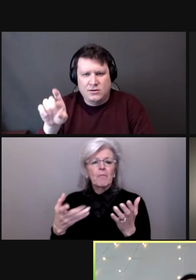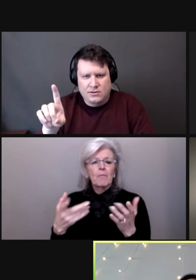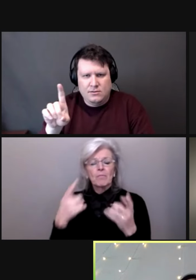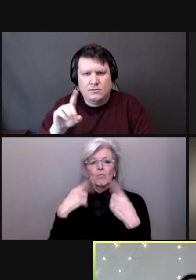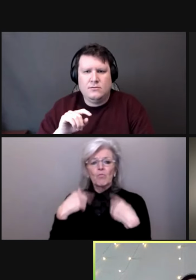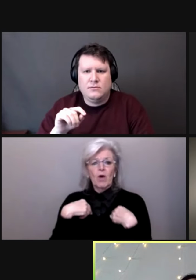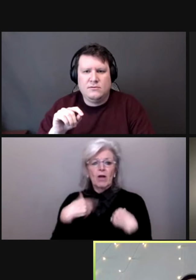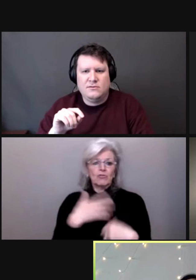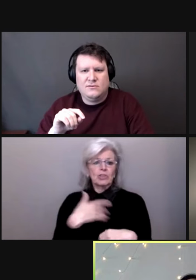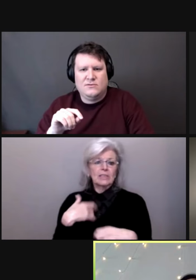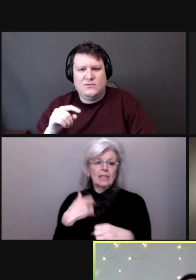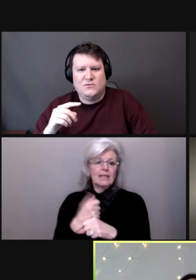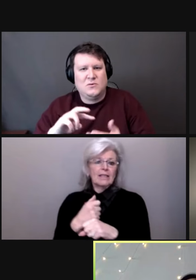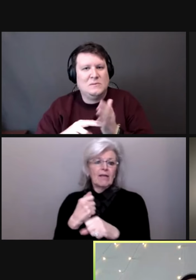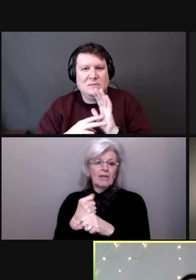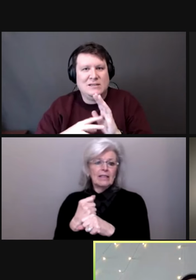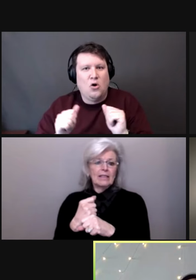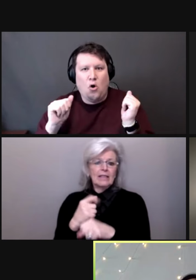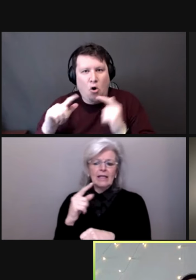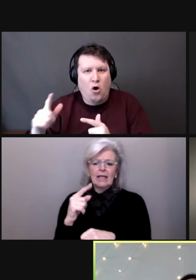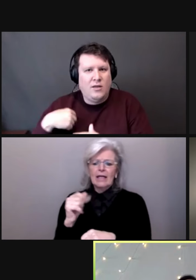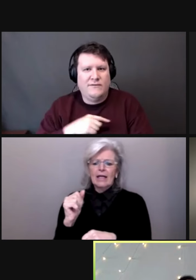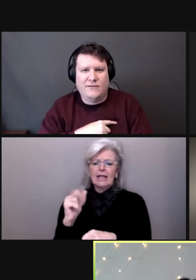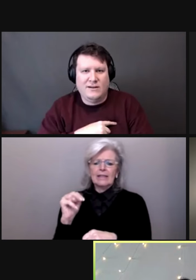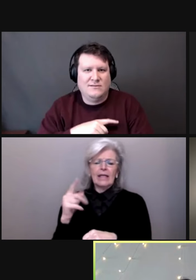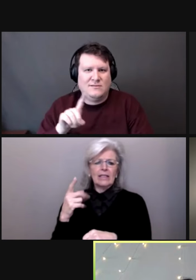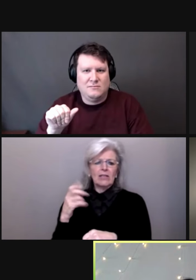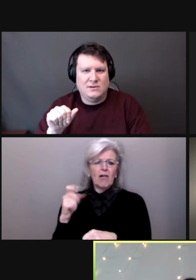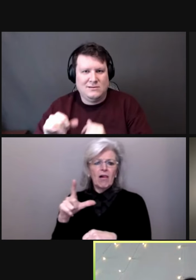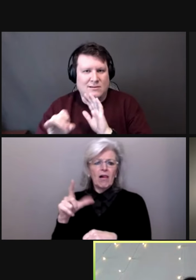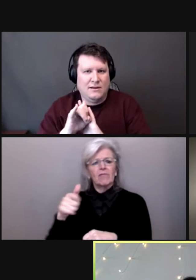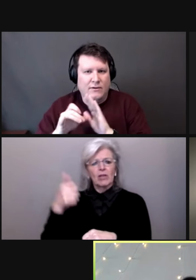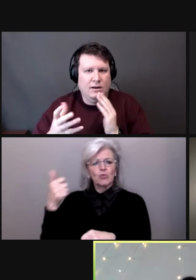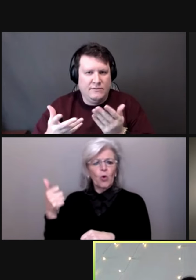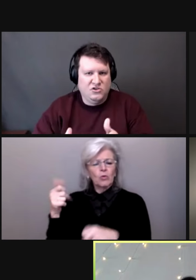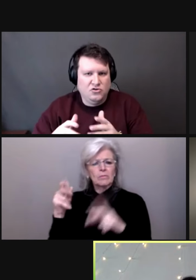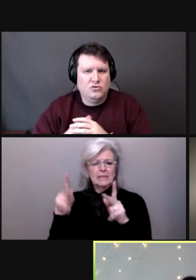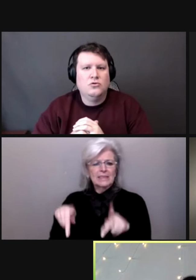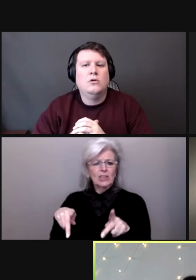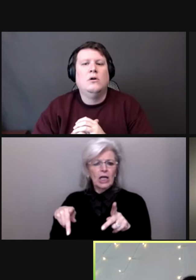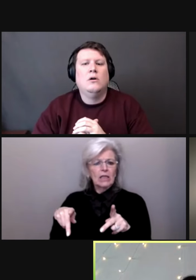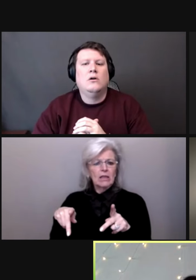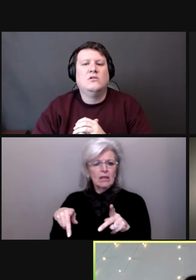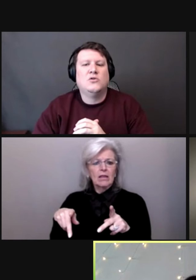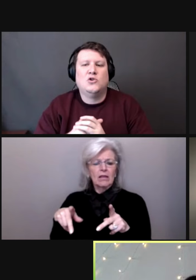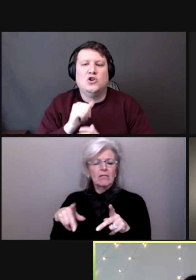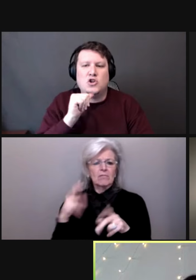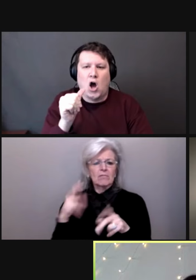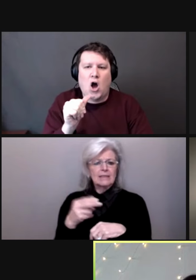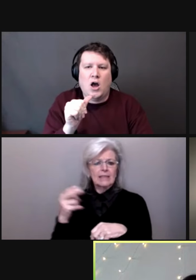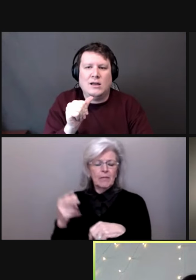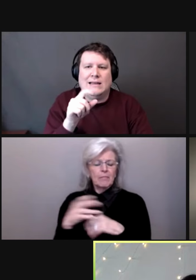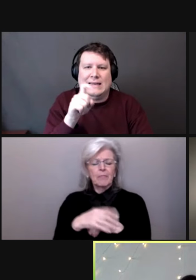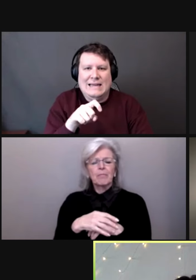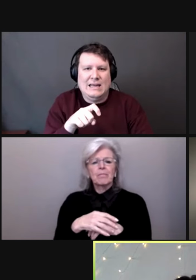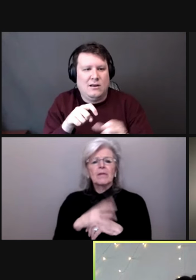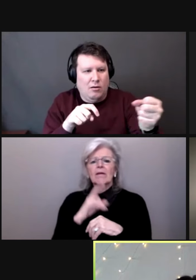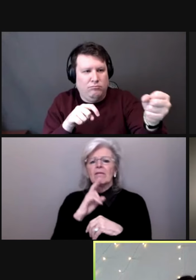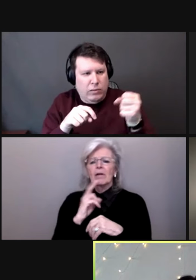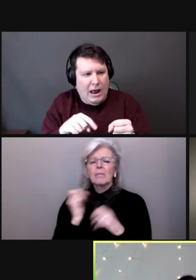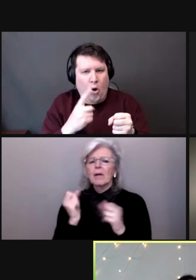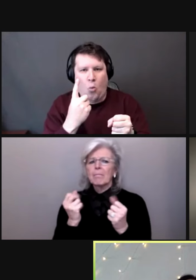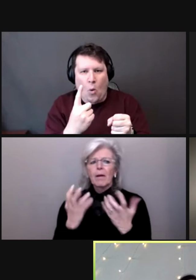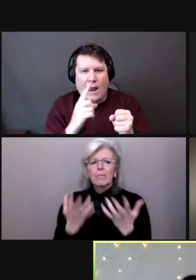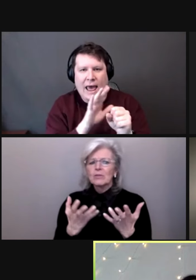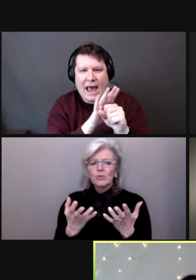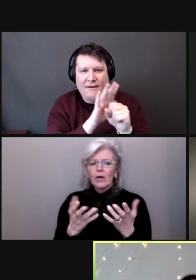'ai la chance de travailler à Tangled avec différentes autres personnes en situation d'handicap, donc on n'a pas vraiment besoin d